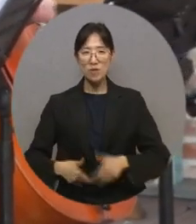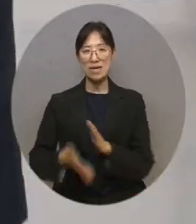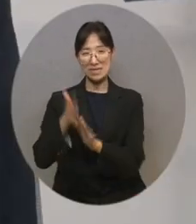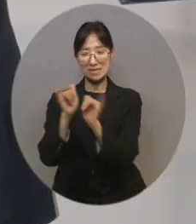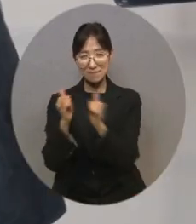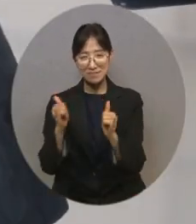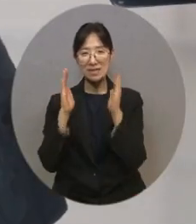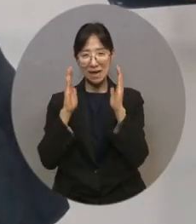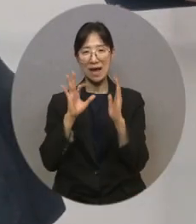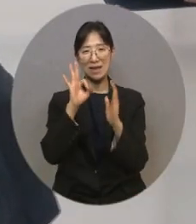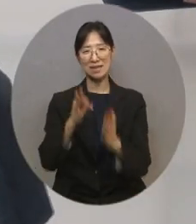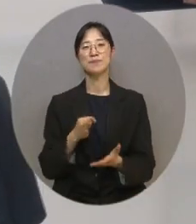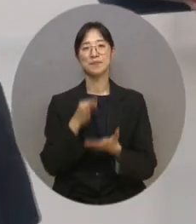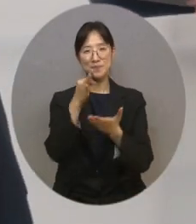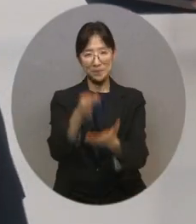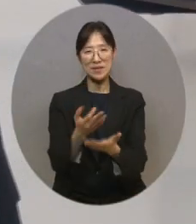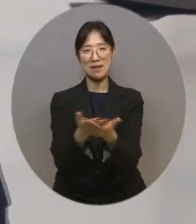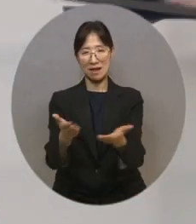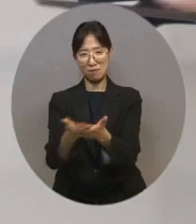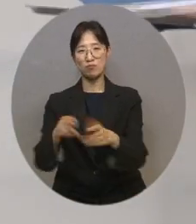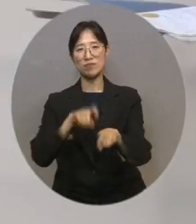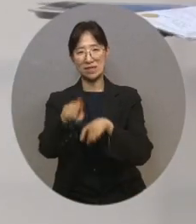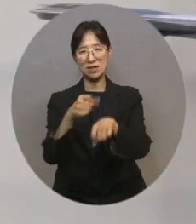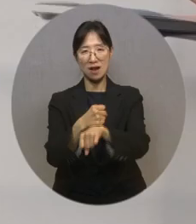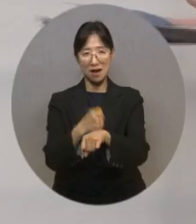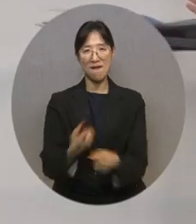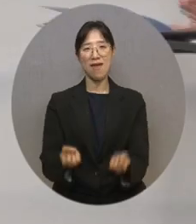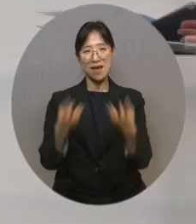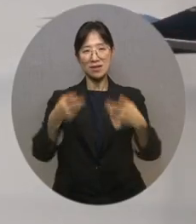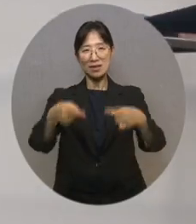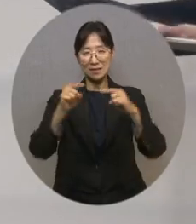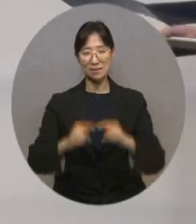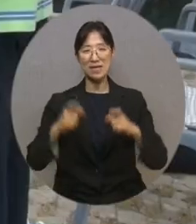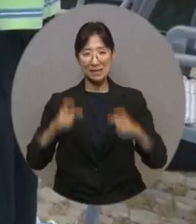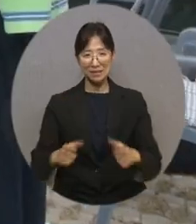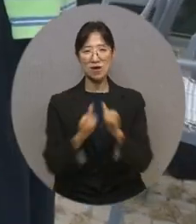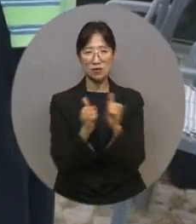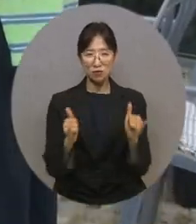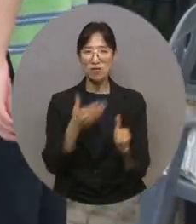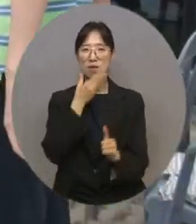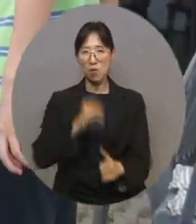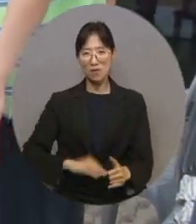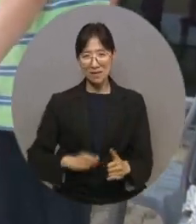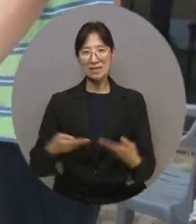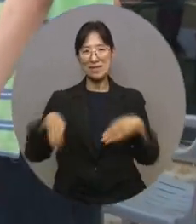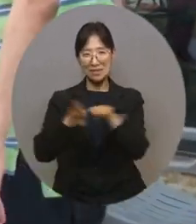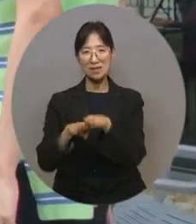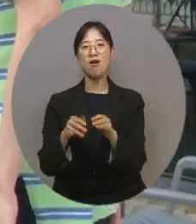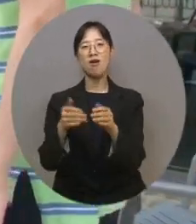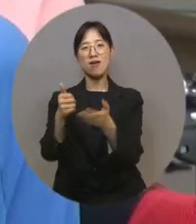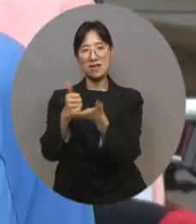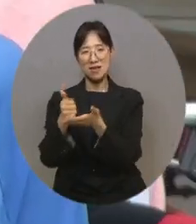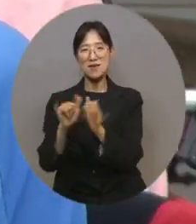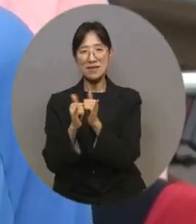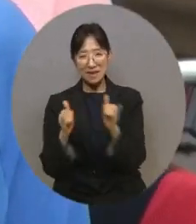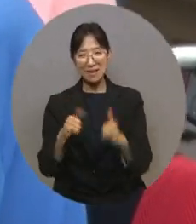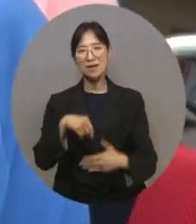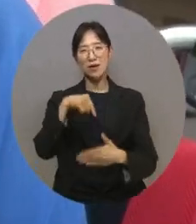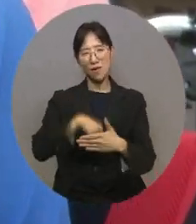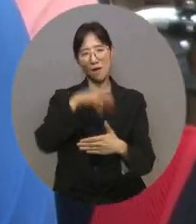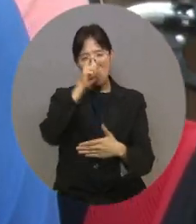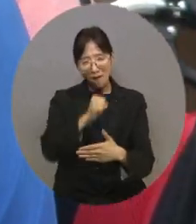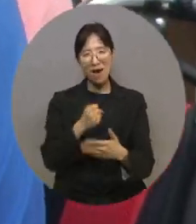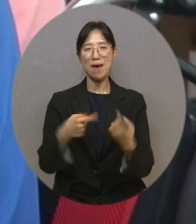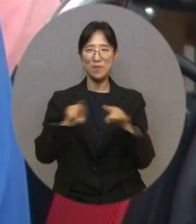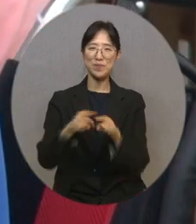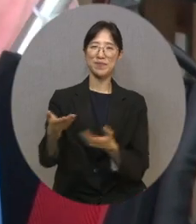시민에게는 장학금 전달로 나눔을 실천하며 행사에 참석한 지역 주민, 복지시설 이용자들에게는 선한 마음으로